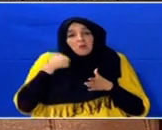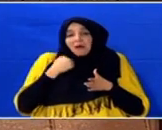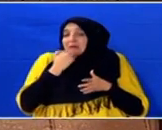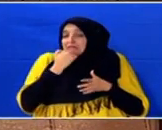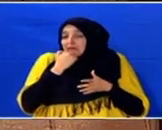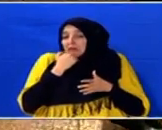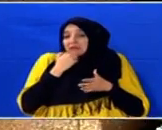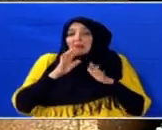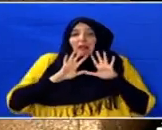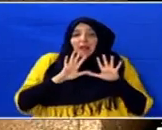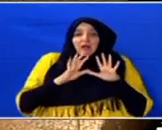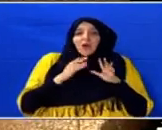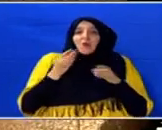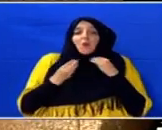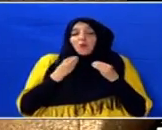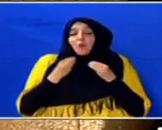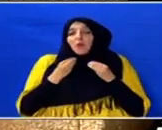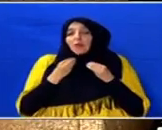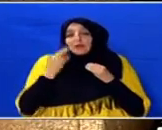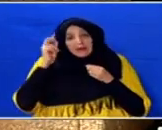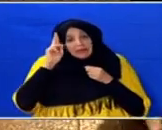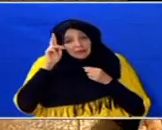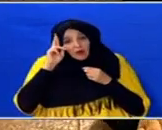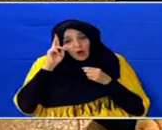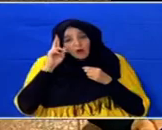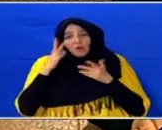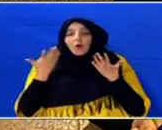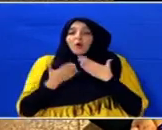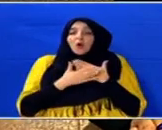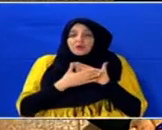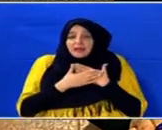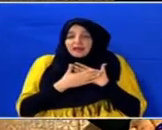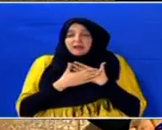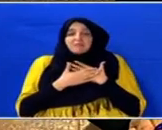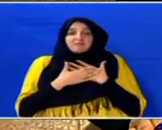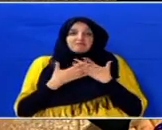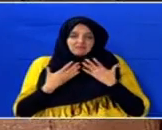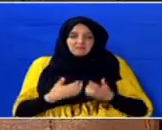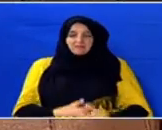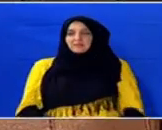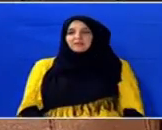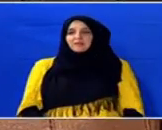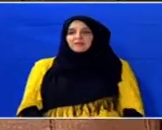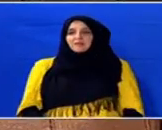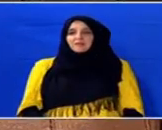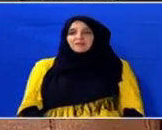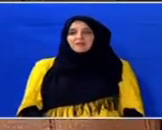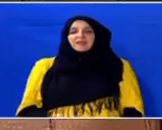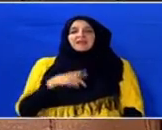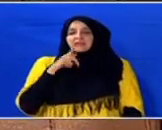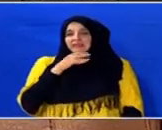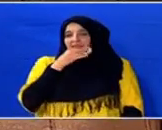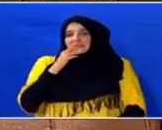كيفاش ترجع الأيام وتحوس أيضا أن كيفاش ننصحوها باش تصومهم إن شاء الله نعم أولا يا الأخت